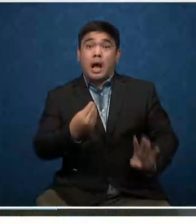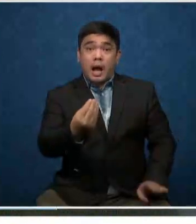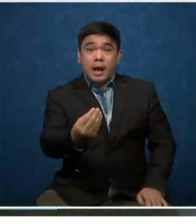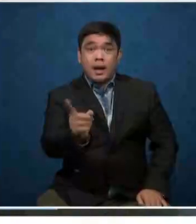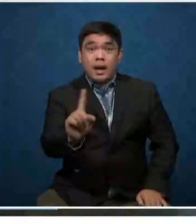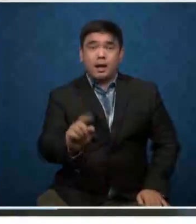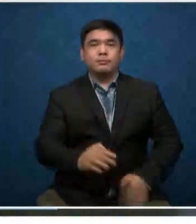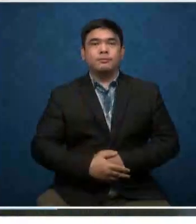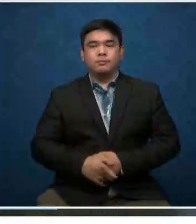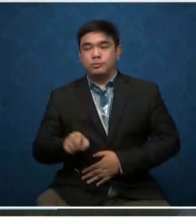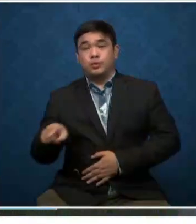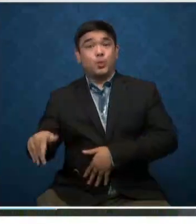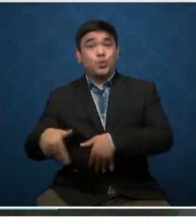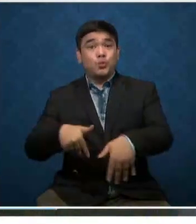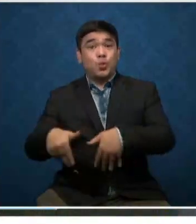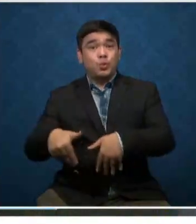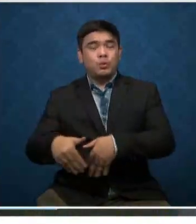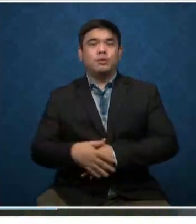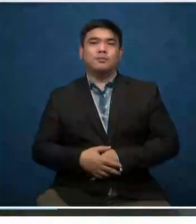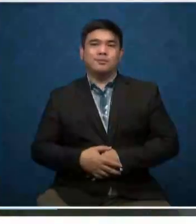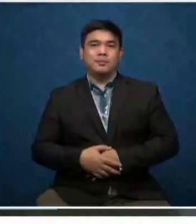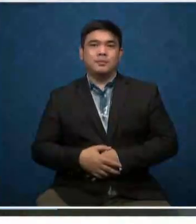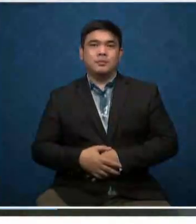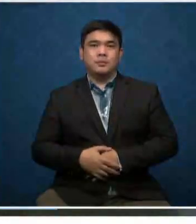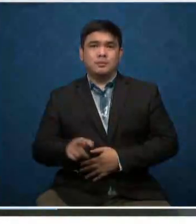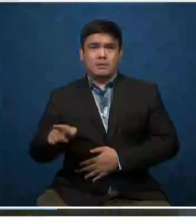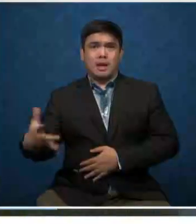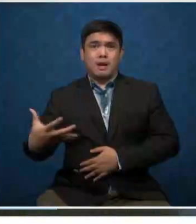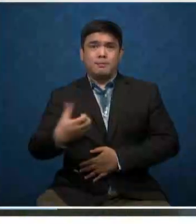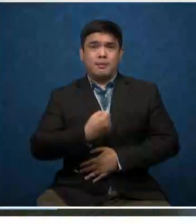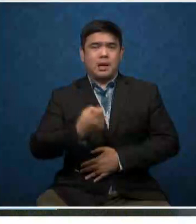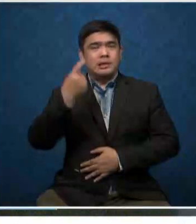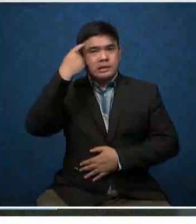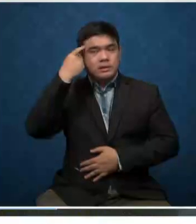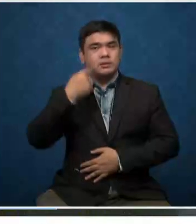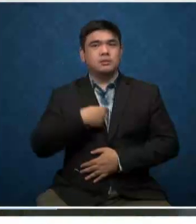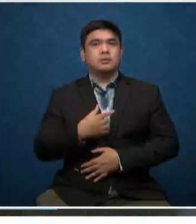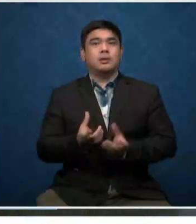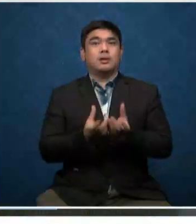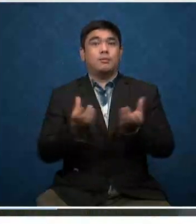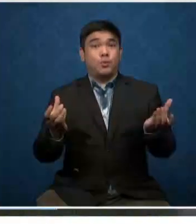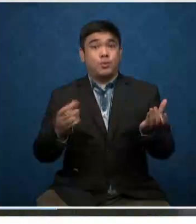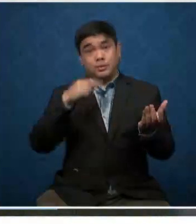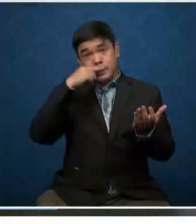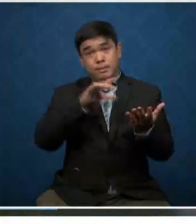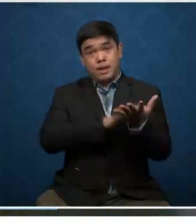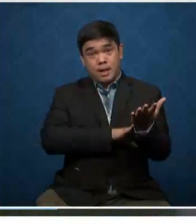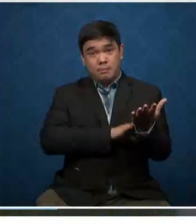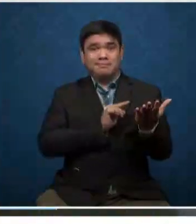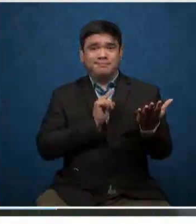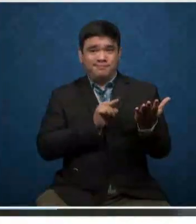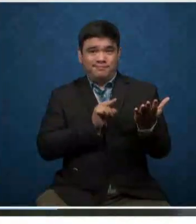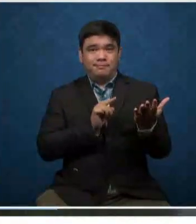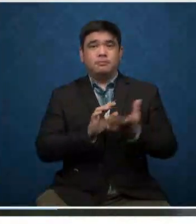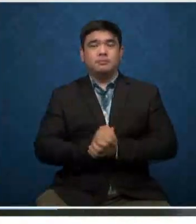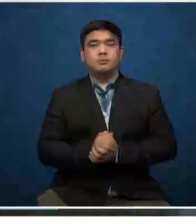ประชาชนซึ่งถือว่าเป็นองค์อำนาจสถาปนารัฐธรรมนูญเพราะว่า